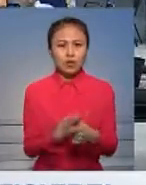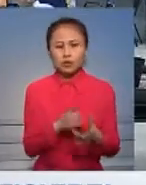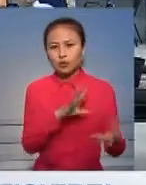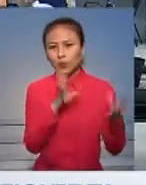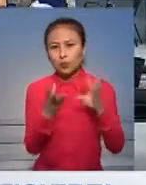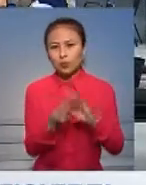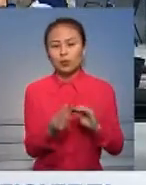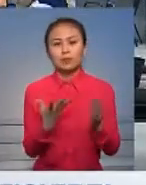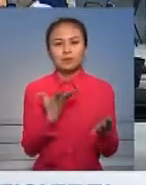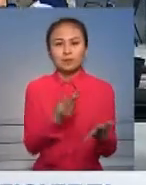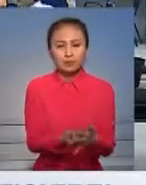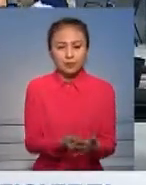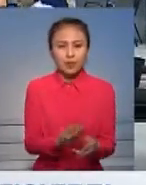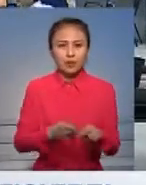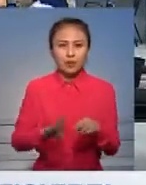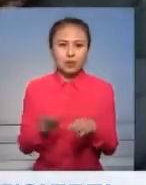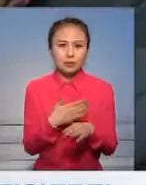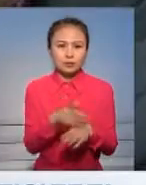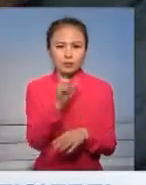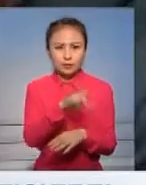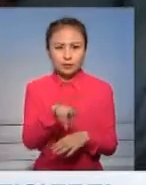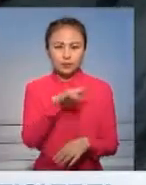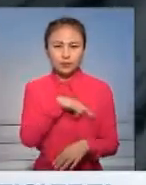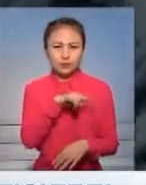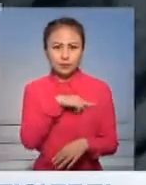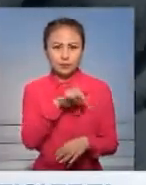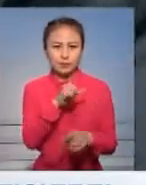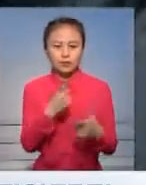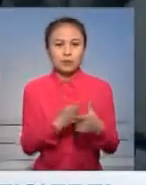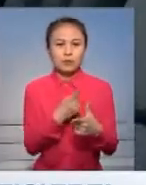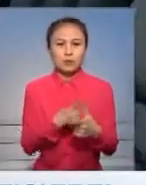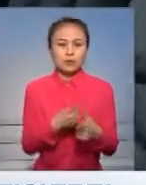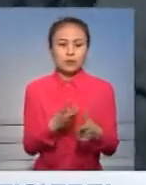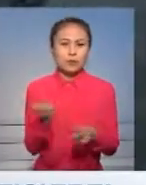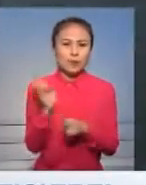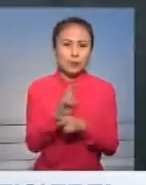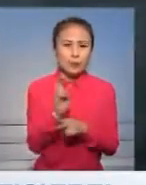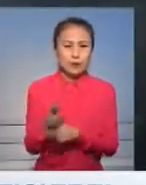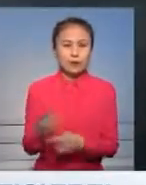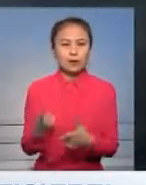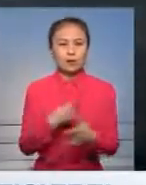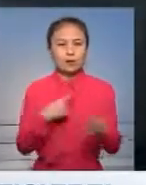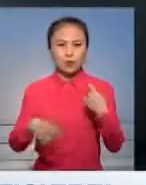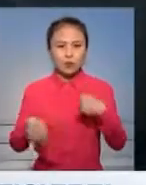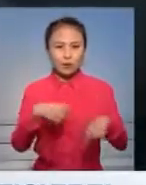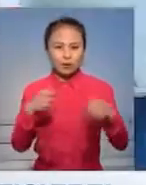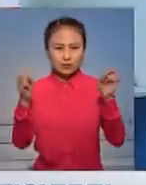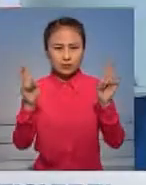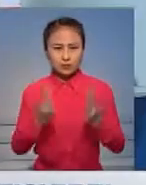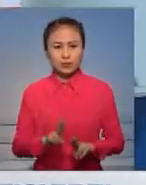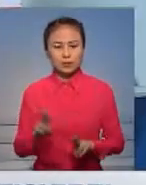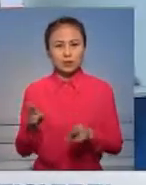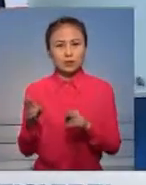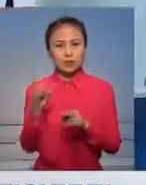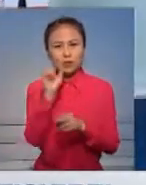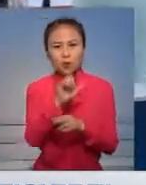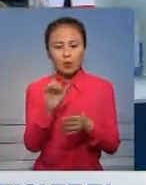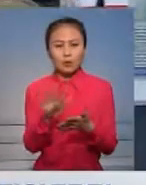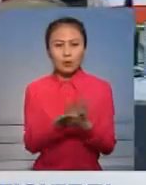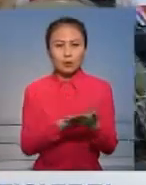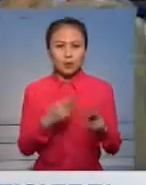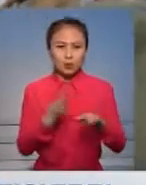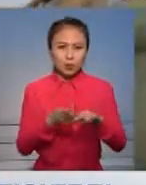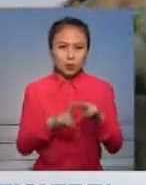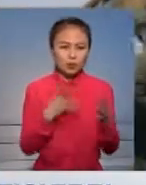Бірыңғай жинақтық төлемі жеке тұлғаларға қызмет көрсететін азаматтарға, үй жұмыскерлеріне, сауда нысандарында арнайы орындары жоқ адамдарға